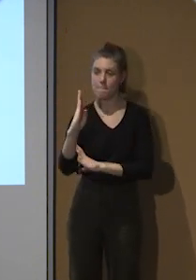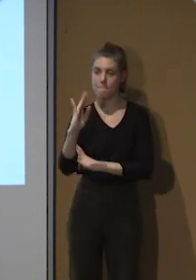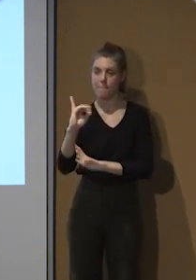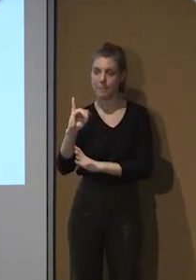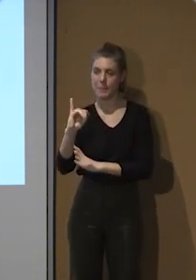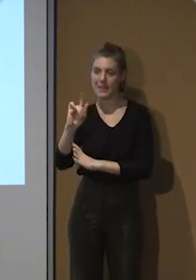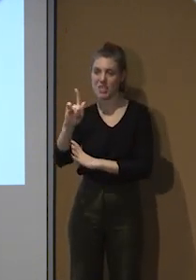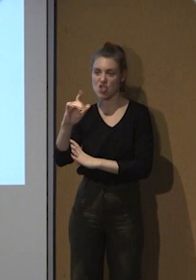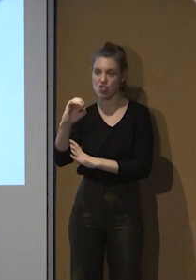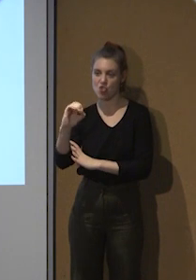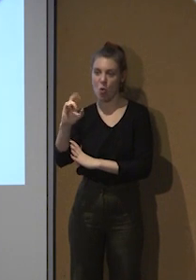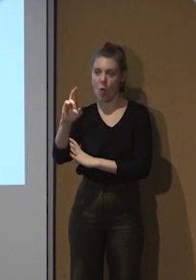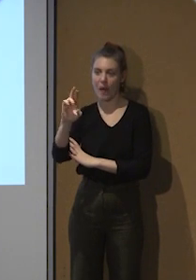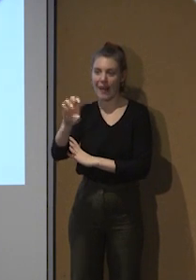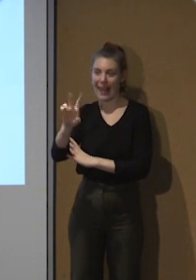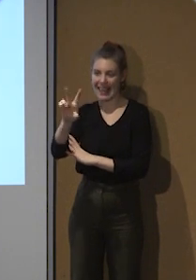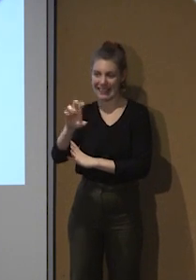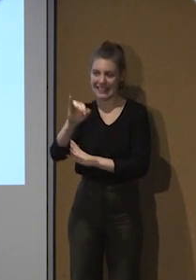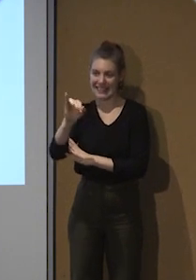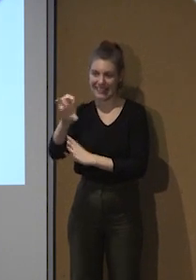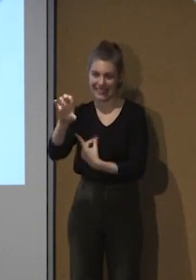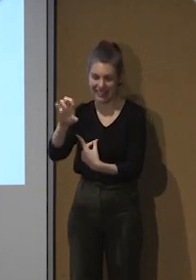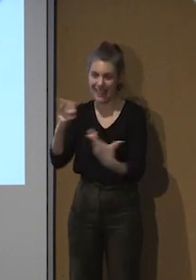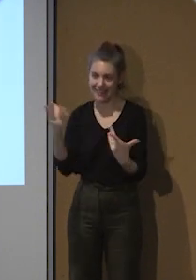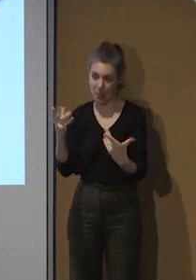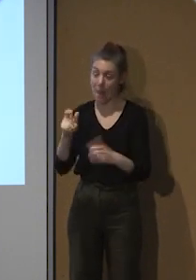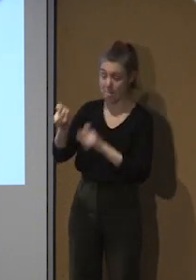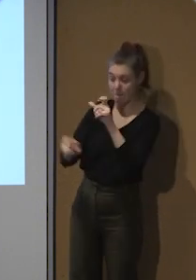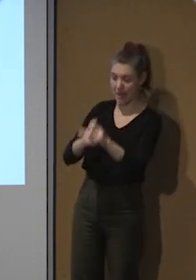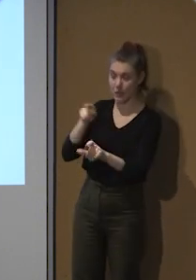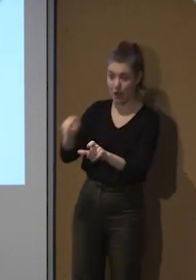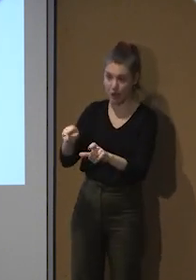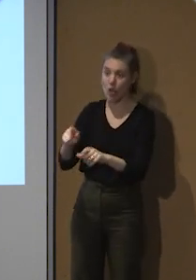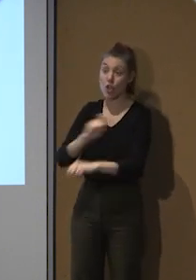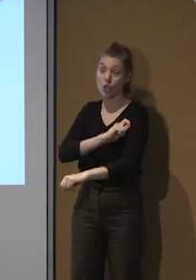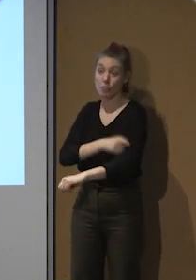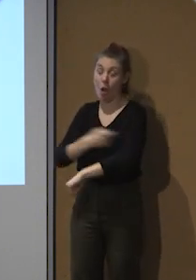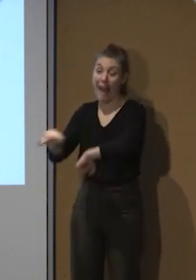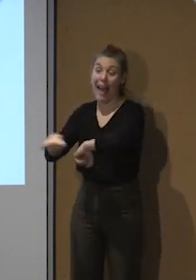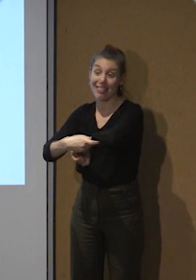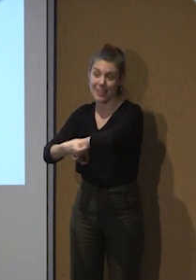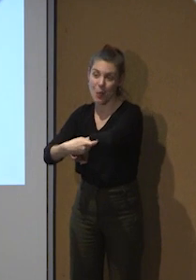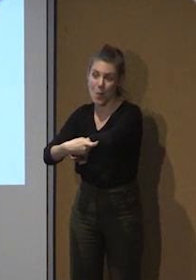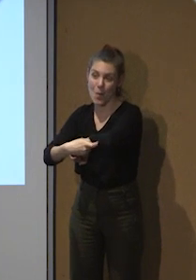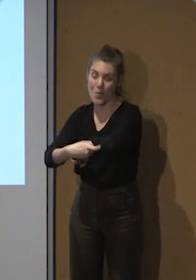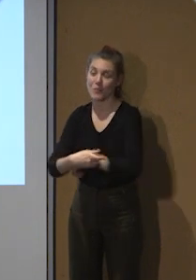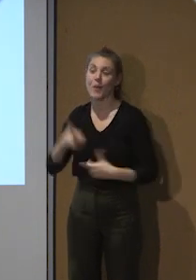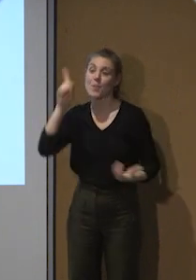physique. Parce que comme j'en avais parlé un petit peu, ça va libérer justement de la dopamine. La dopamine, on va la voir